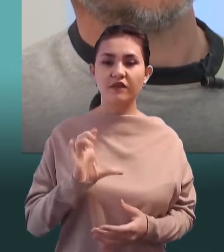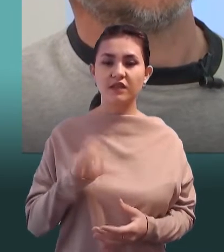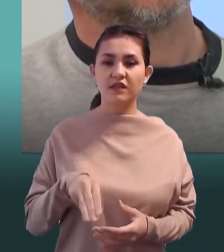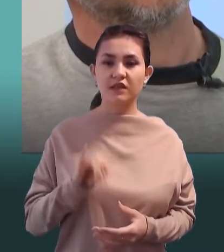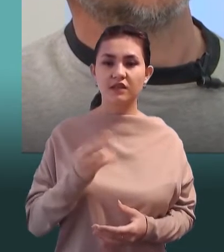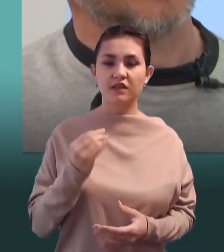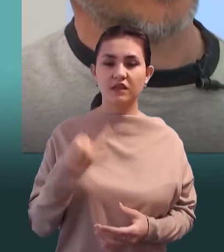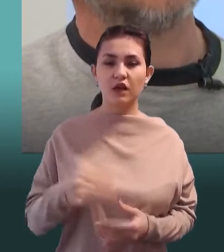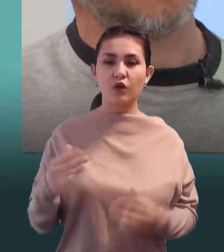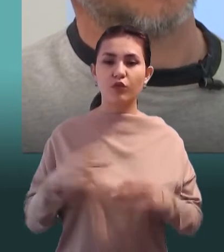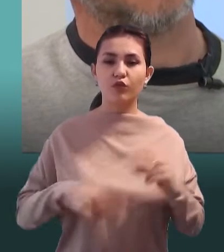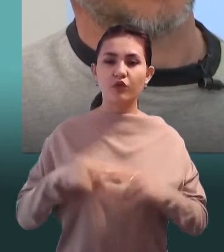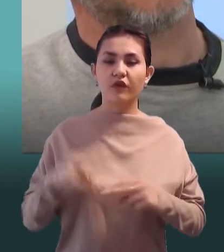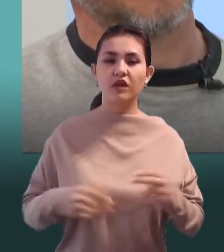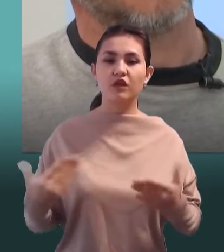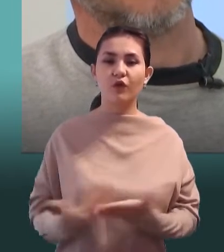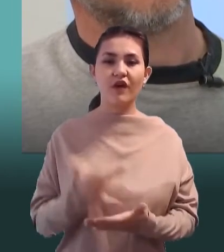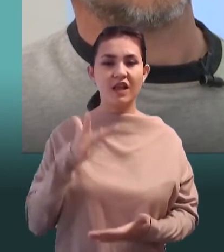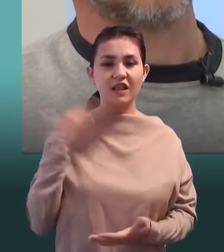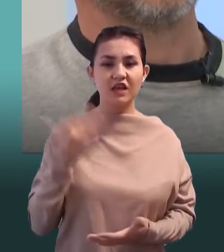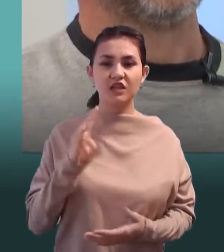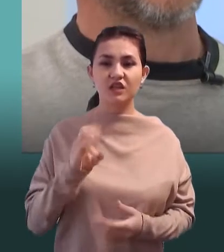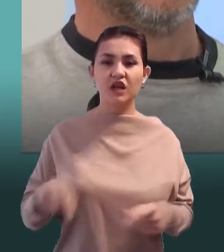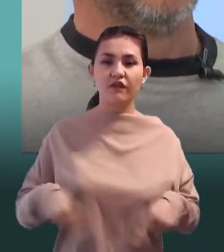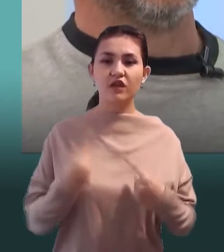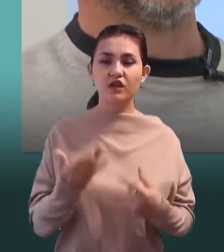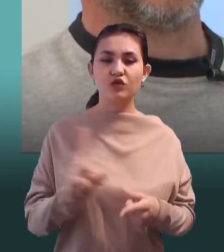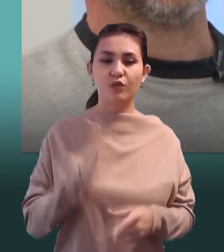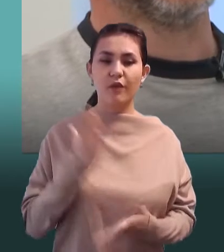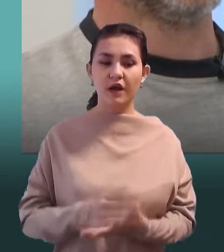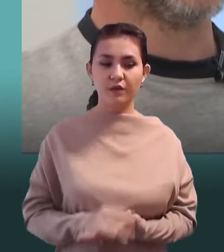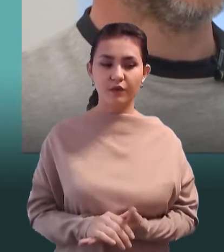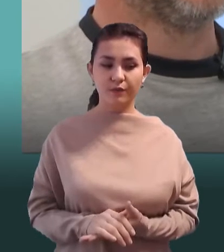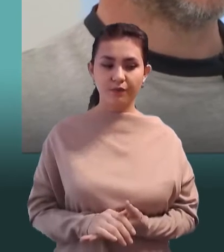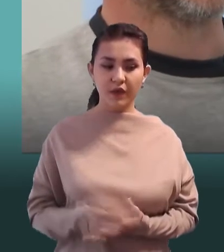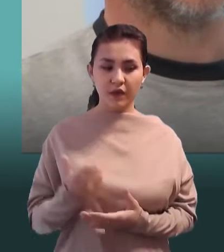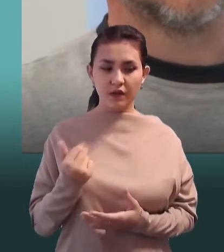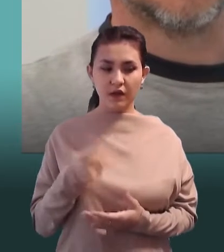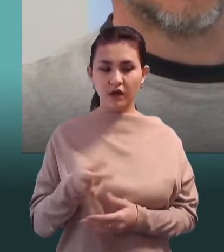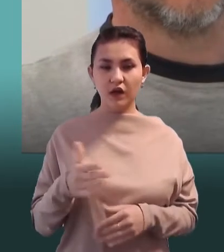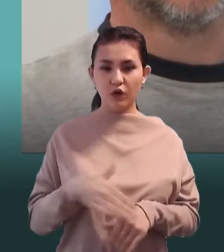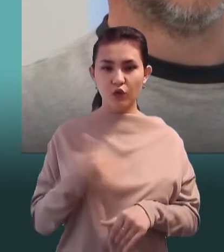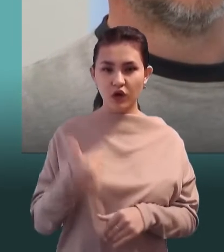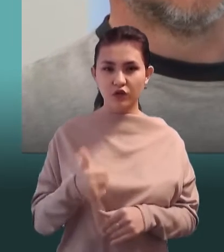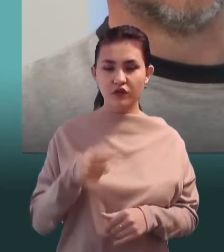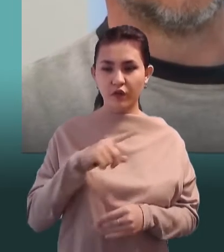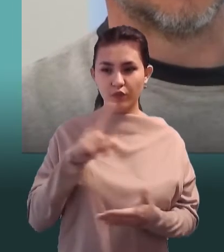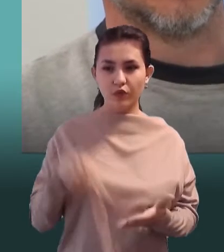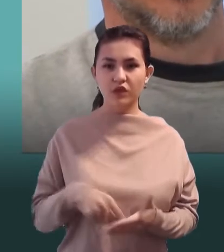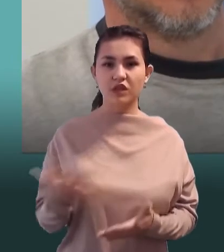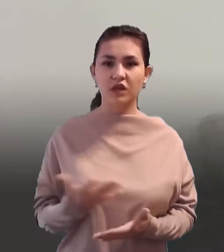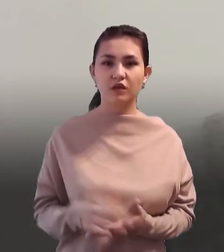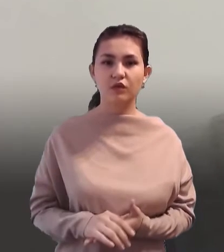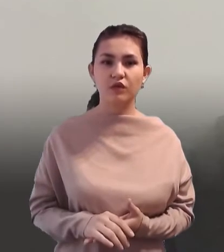випадках побудувати нове легше, ніж відновити те, що ми вже маємо. Да, это хороший вопрос, который, ну,